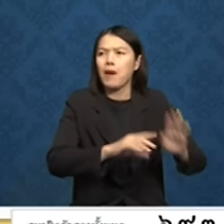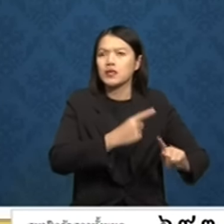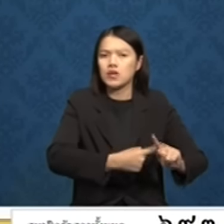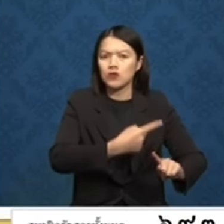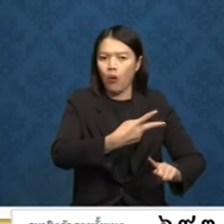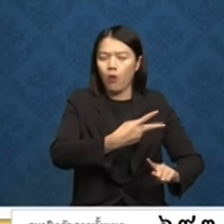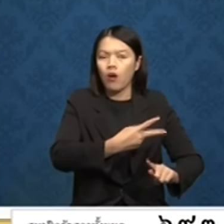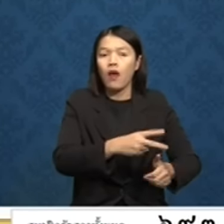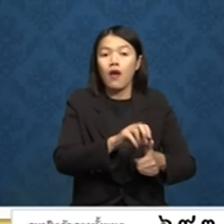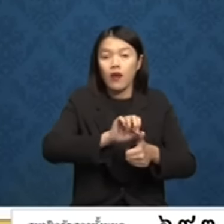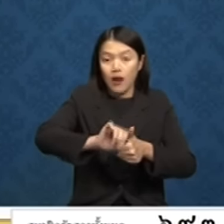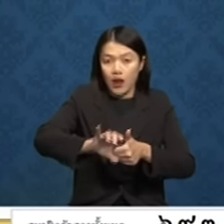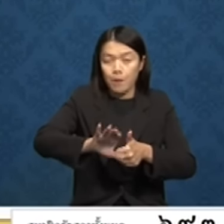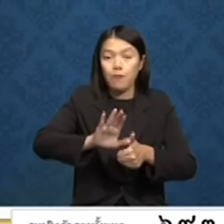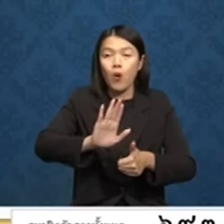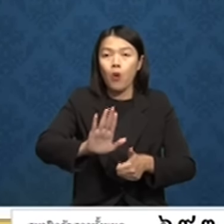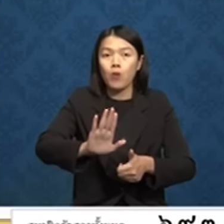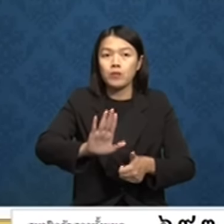และคำแนะนำของ